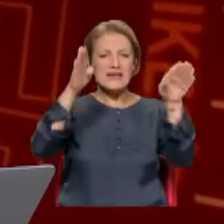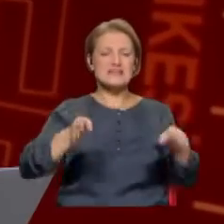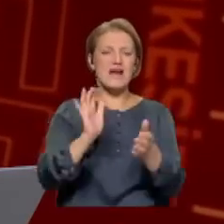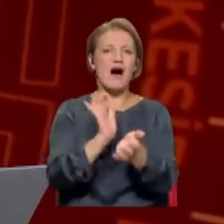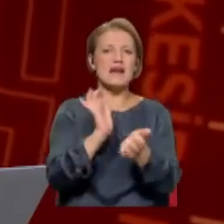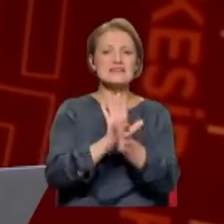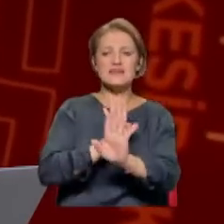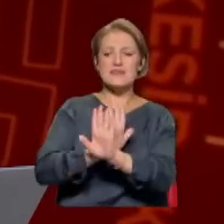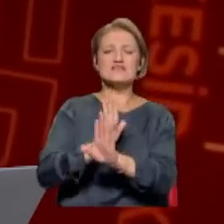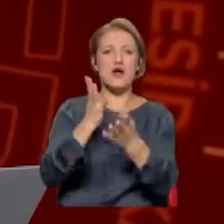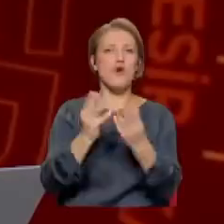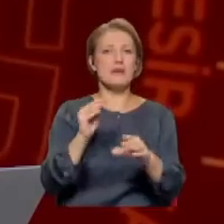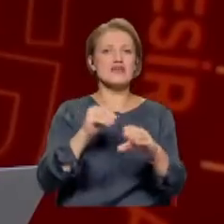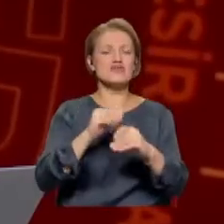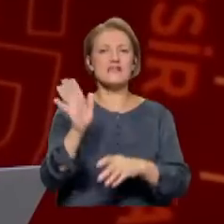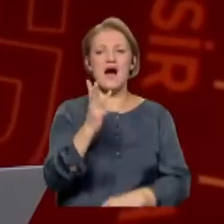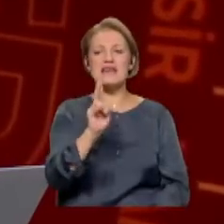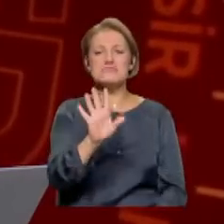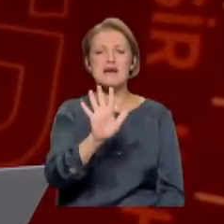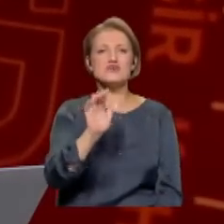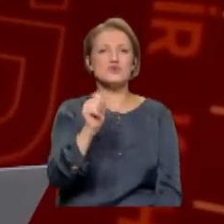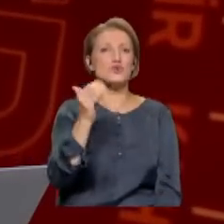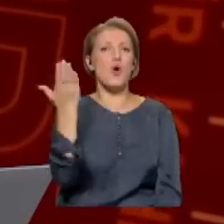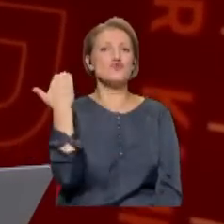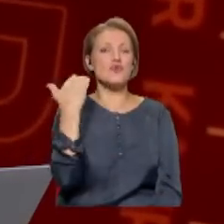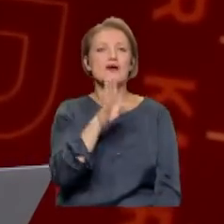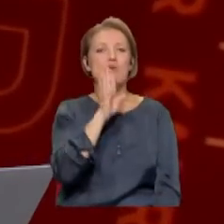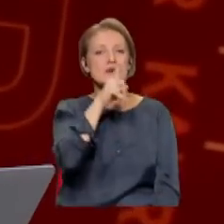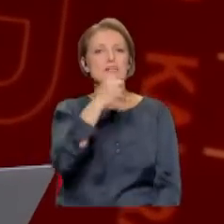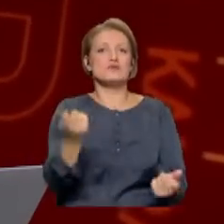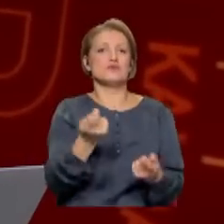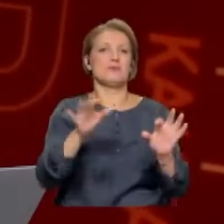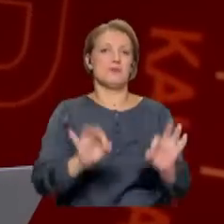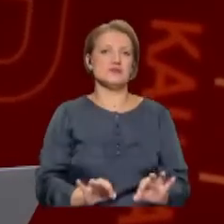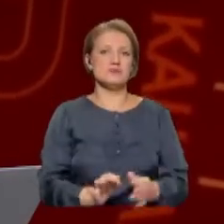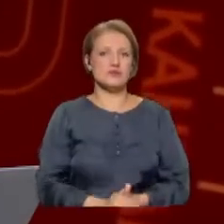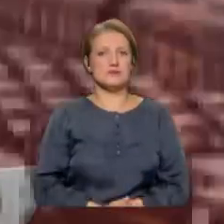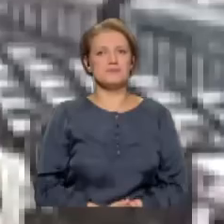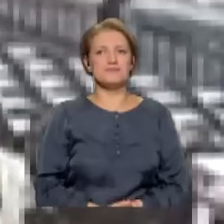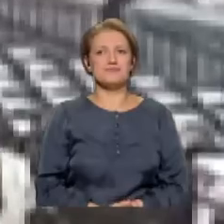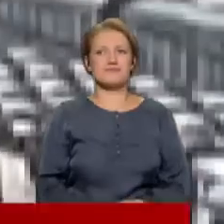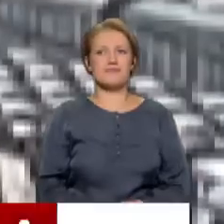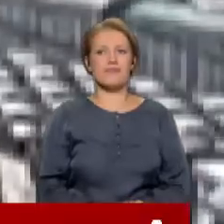ailesine destek olmak için daha 25 gün önce çalışmaya başlamıştı.